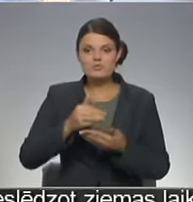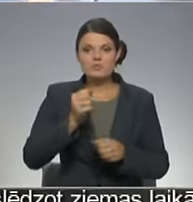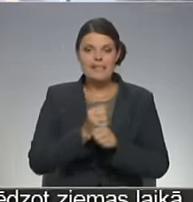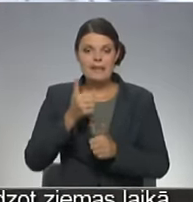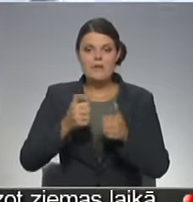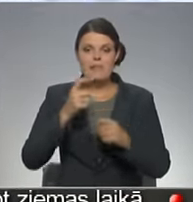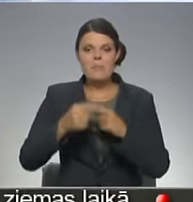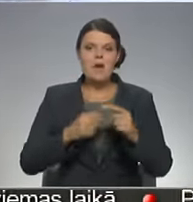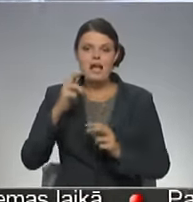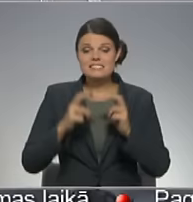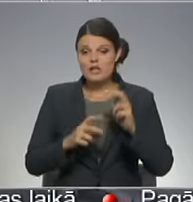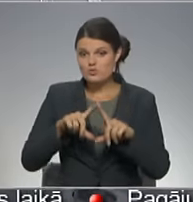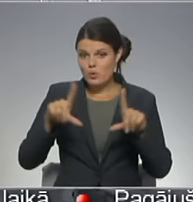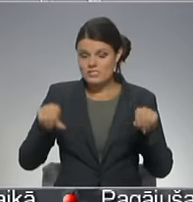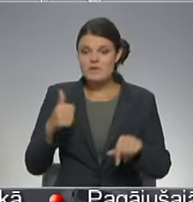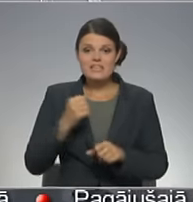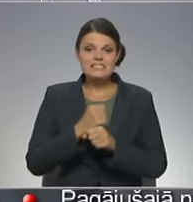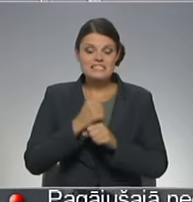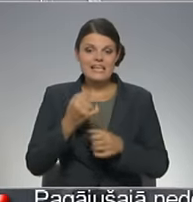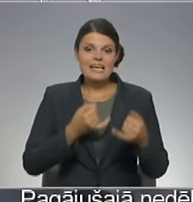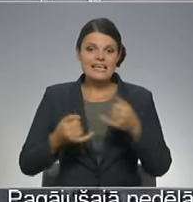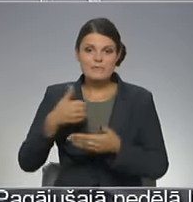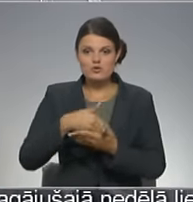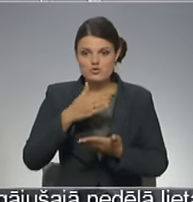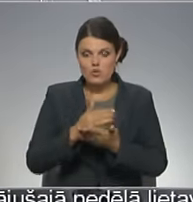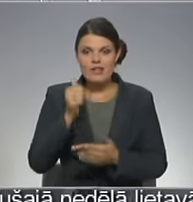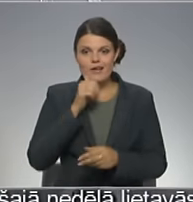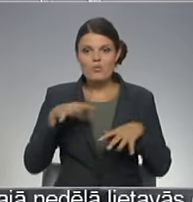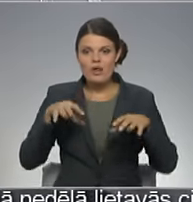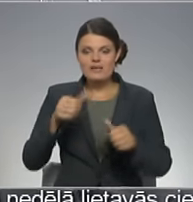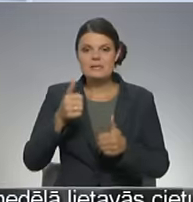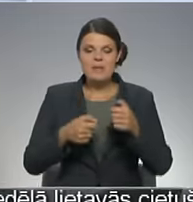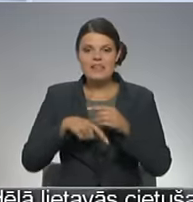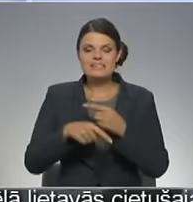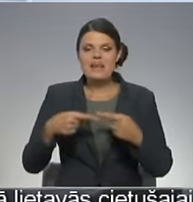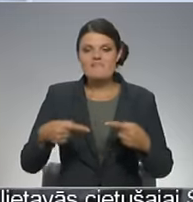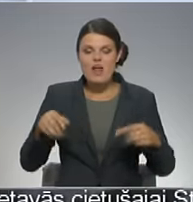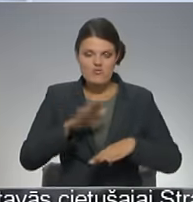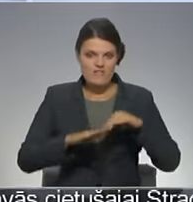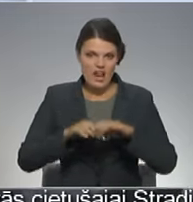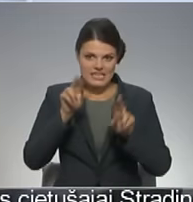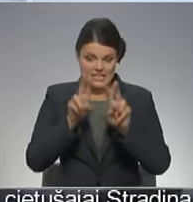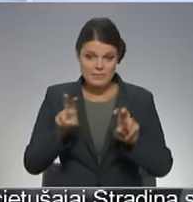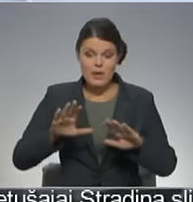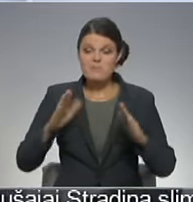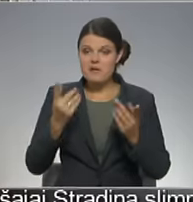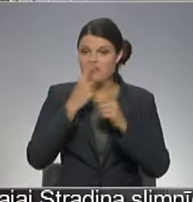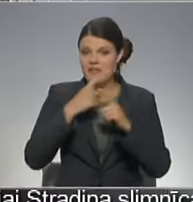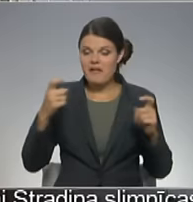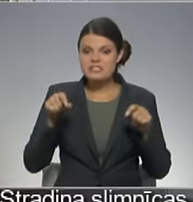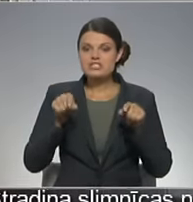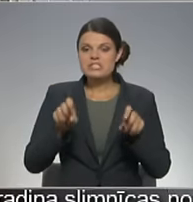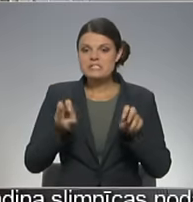piena pārstrādes uzņēmumā. Viņa strādā ķīmijas nodaļā un regulāri veic piena izēvielu kvalitātes pārbaudes. Tomēr atzīst,